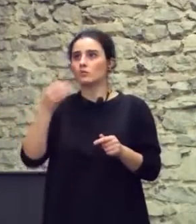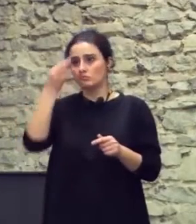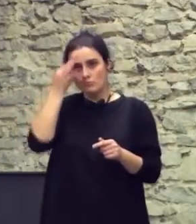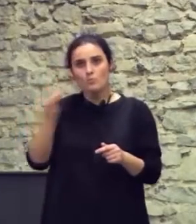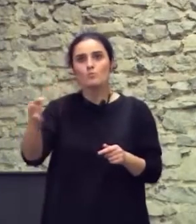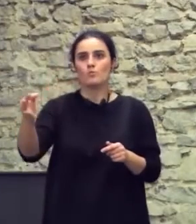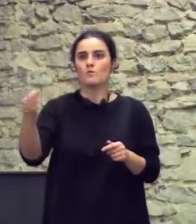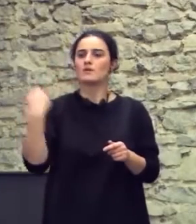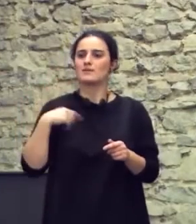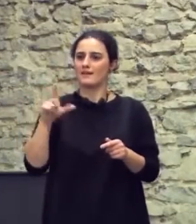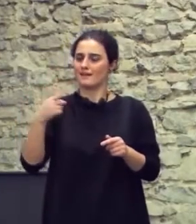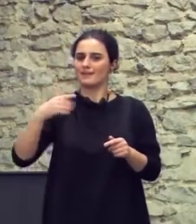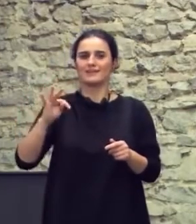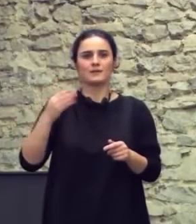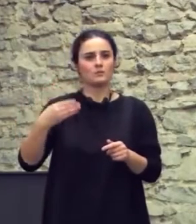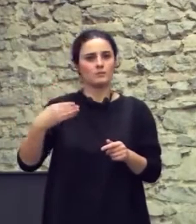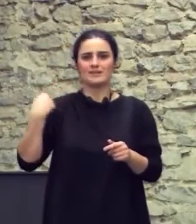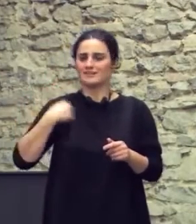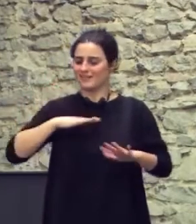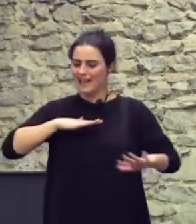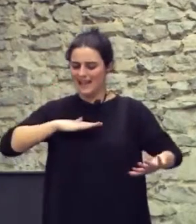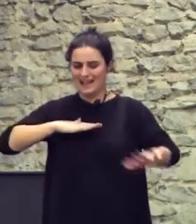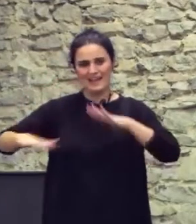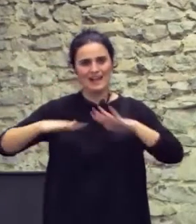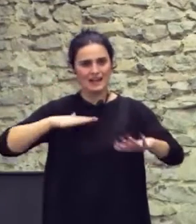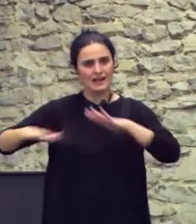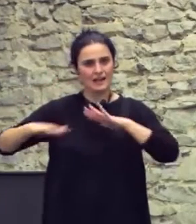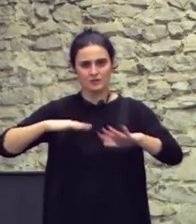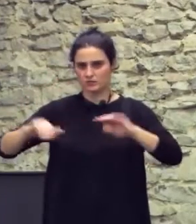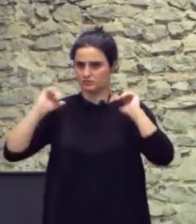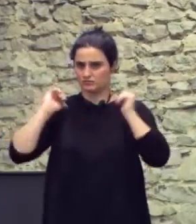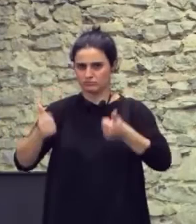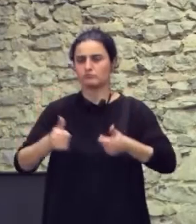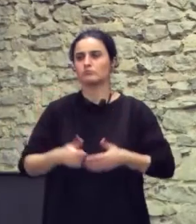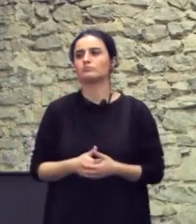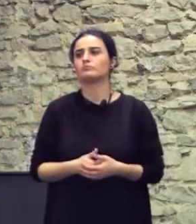batean LGTB aktivista izatea den gauza divertigarri hortan, ez?